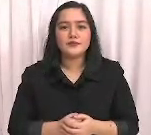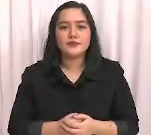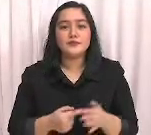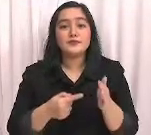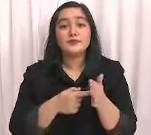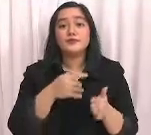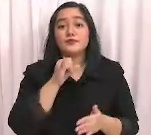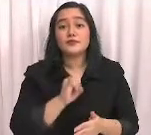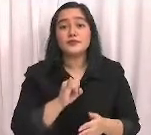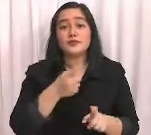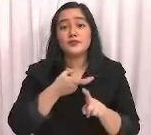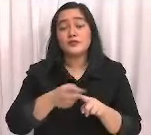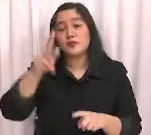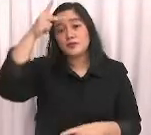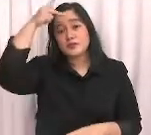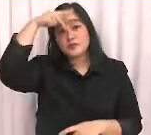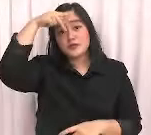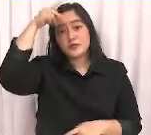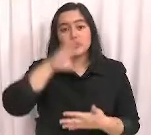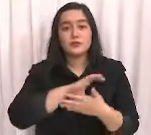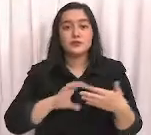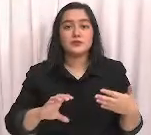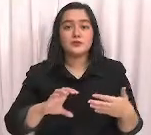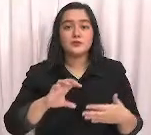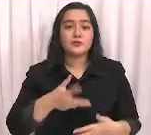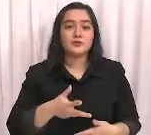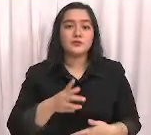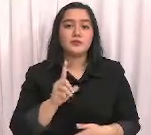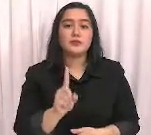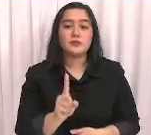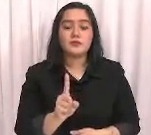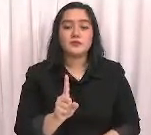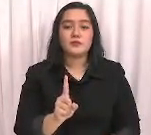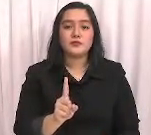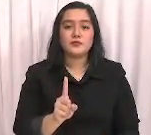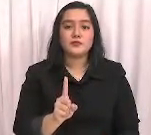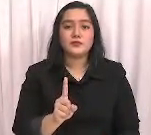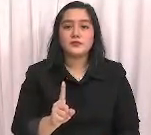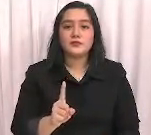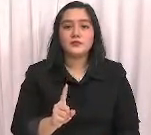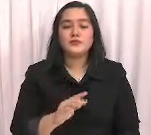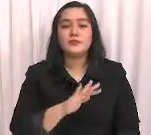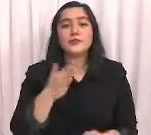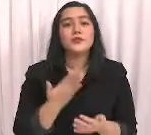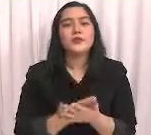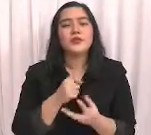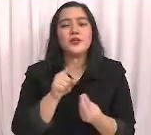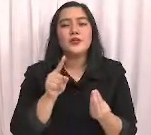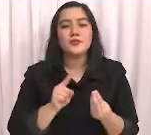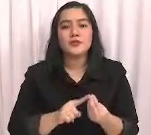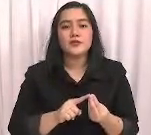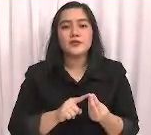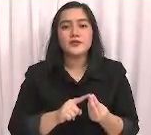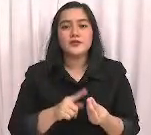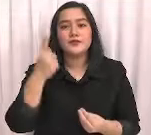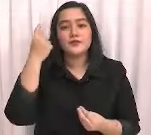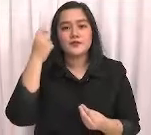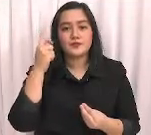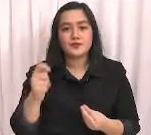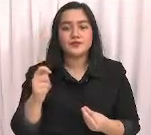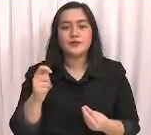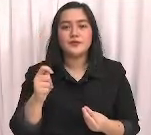the book of Proverbs 31. At pag-uusapan natin ang patungkol sa the